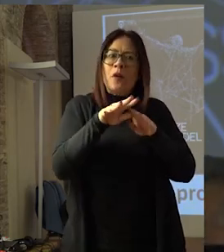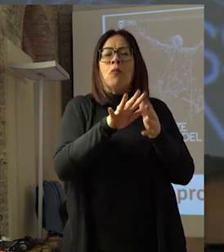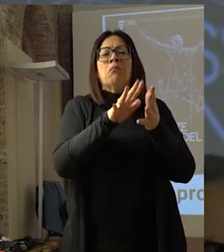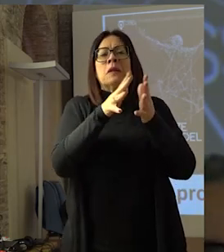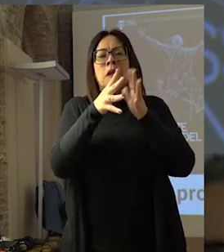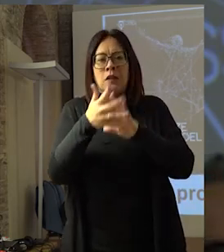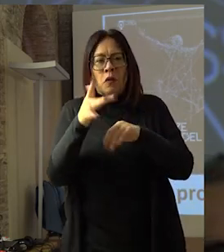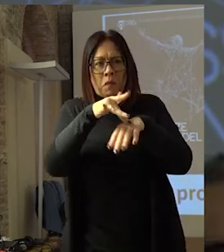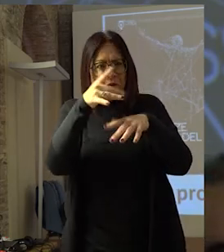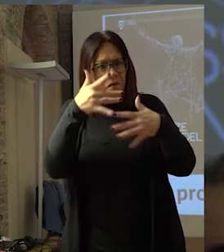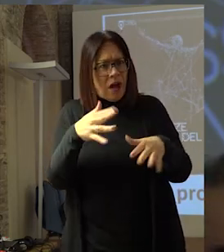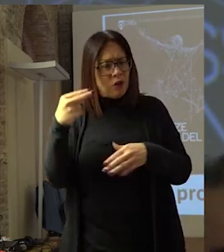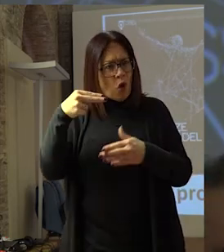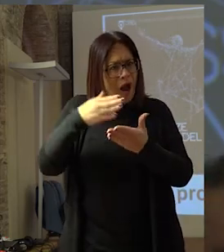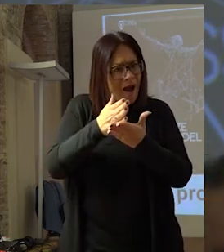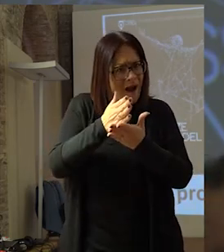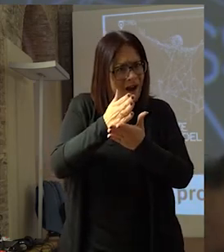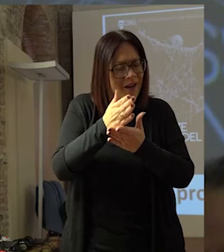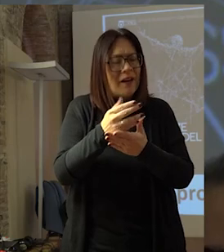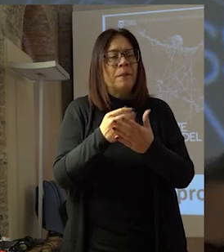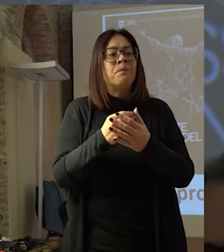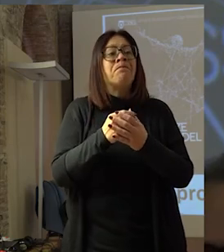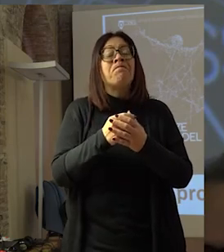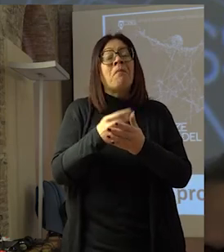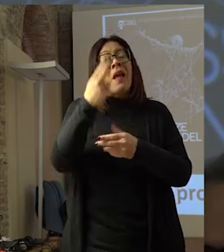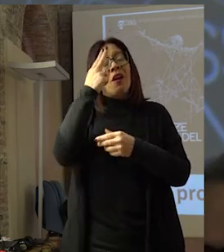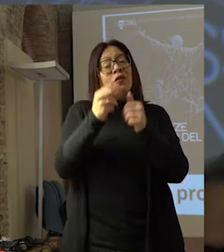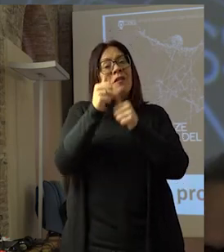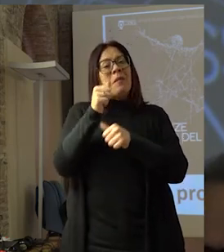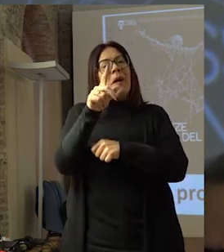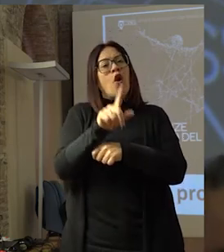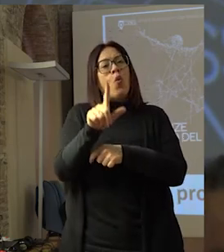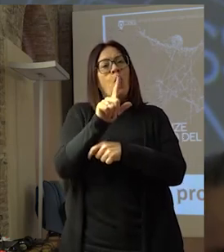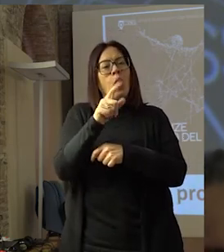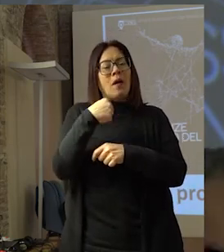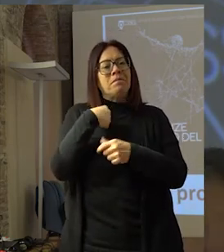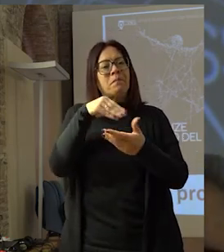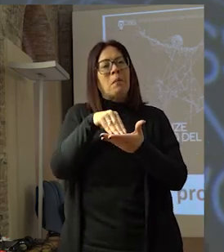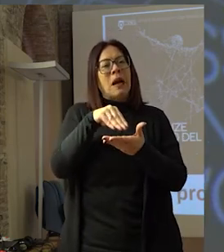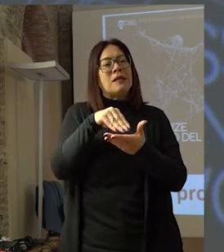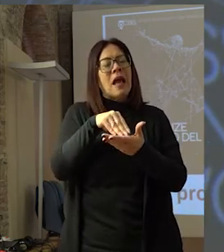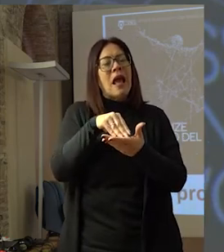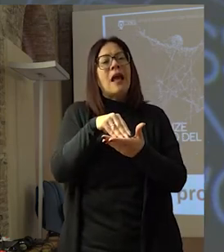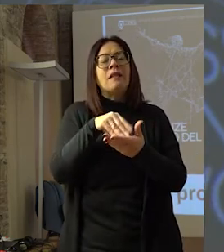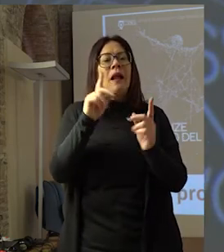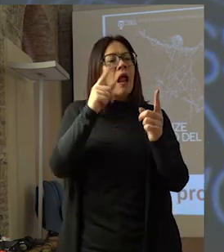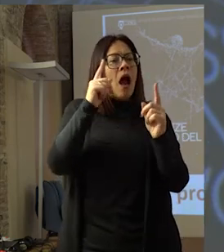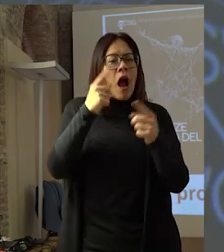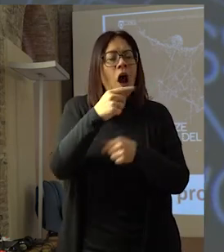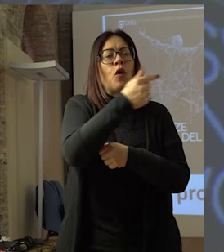questi anni. Ricordava prima Luca che io appunto ero presente alle lauree di